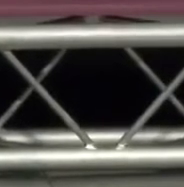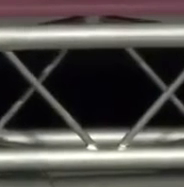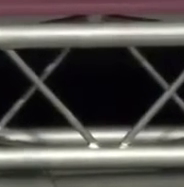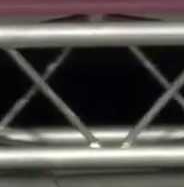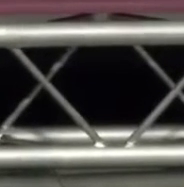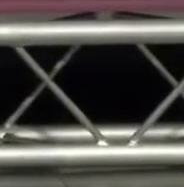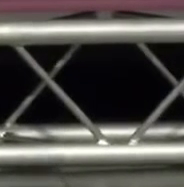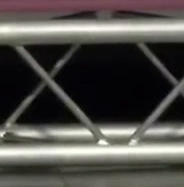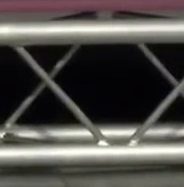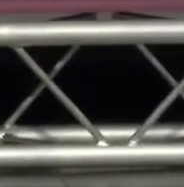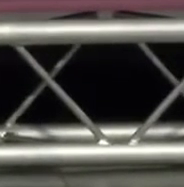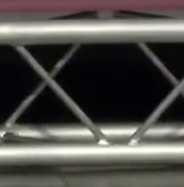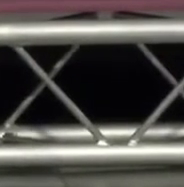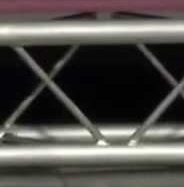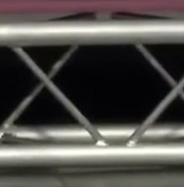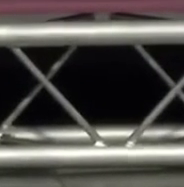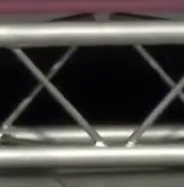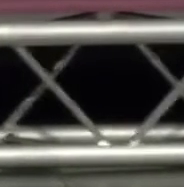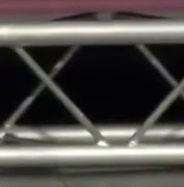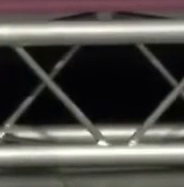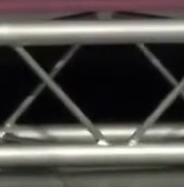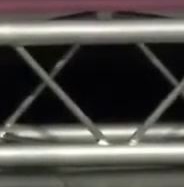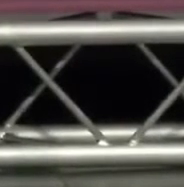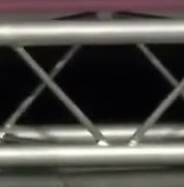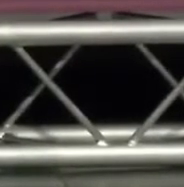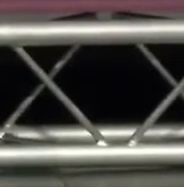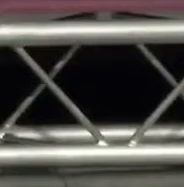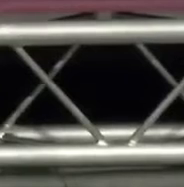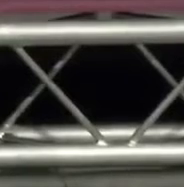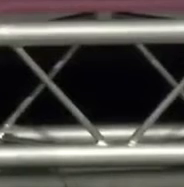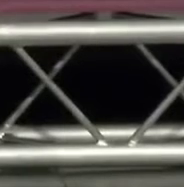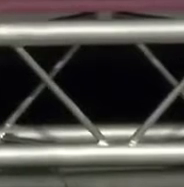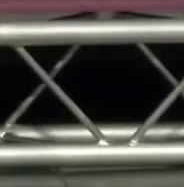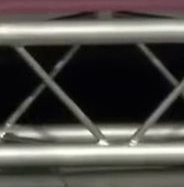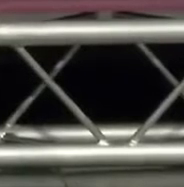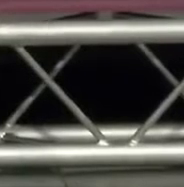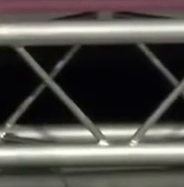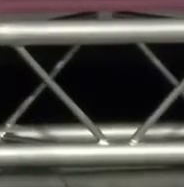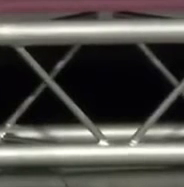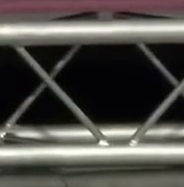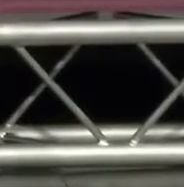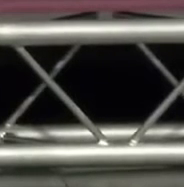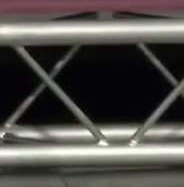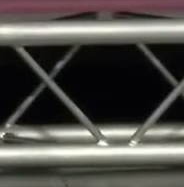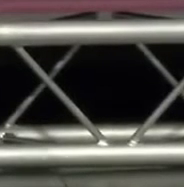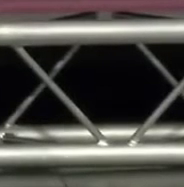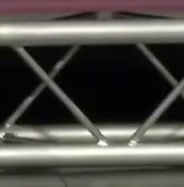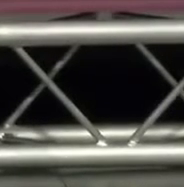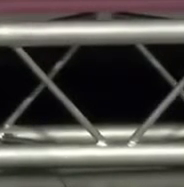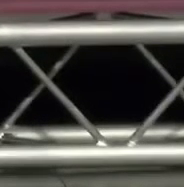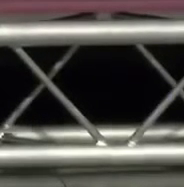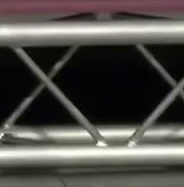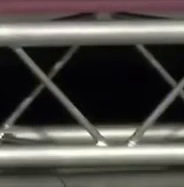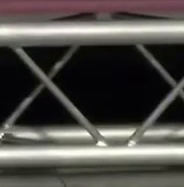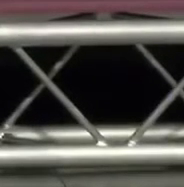hem pogut acabar d'explicar en aquesta campanya. En més dies d'aquesta campanya, nosaltres també hauríem estat, no